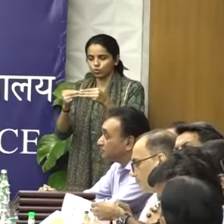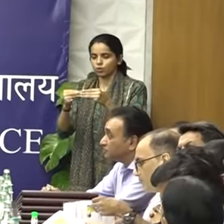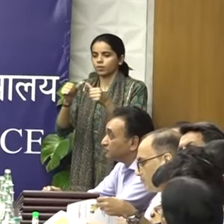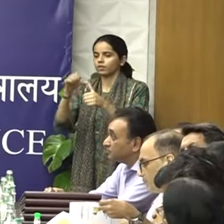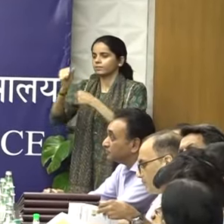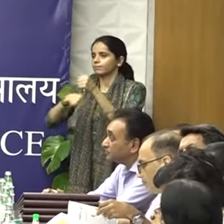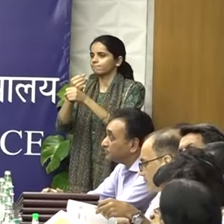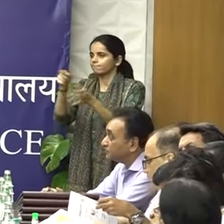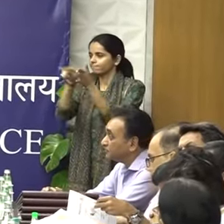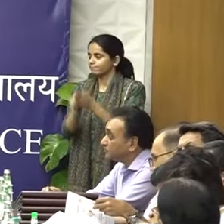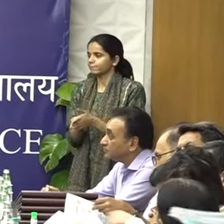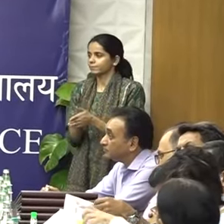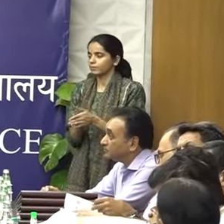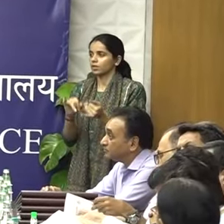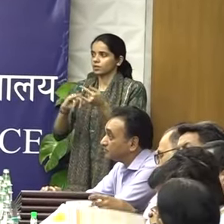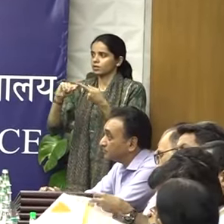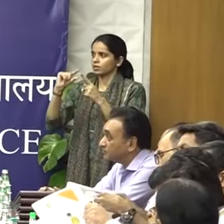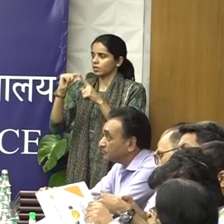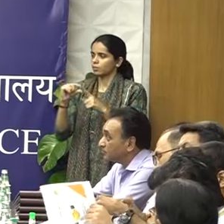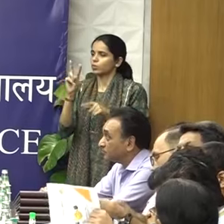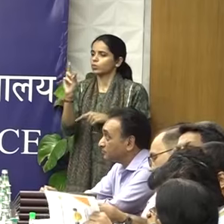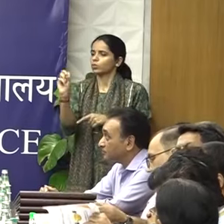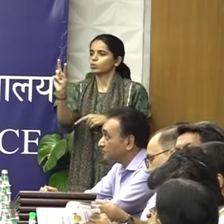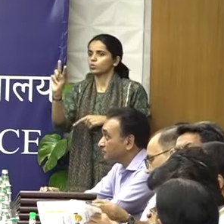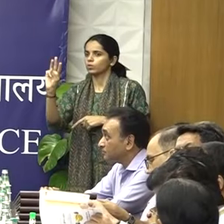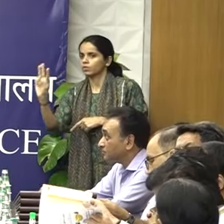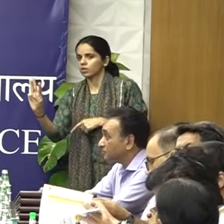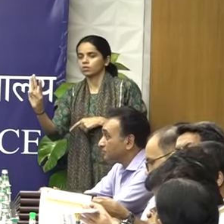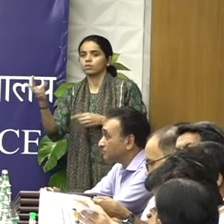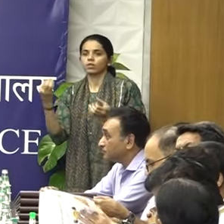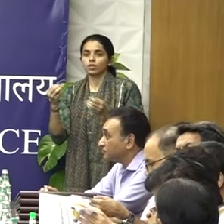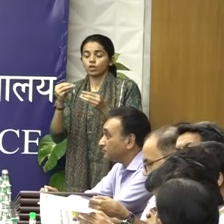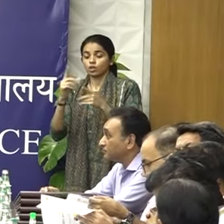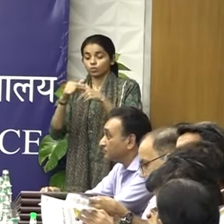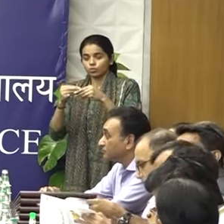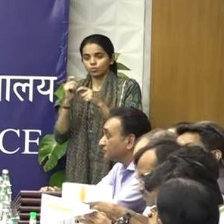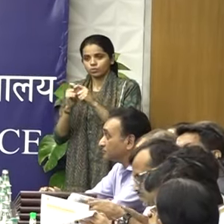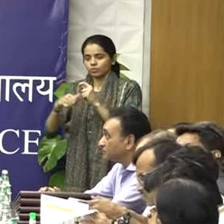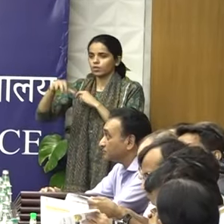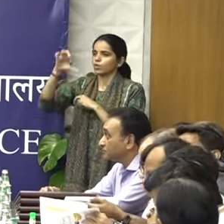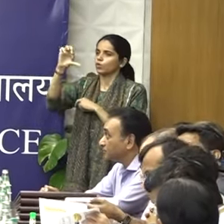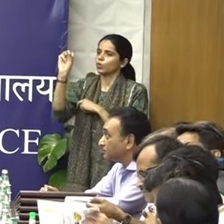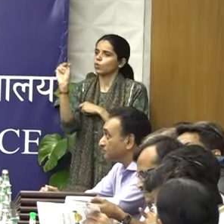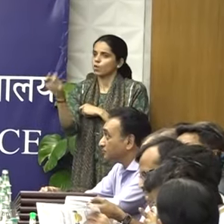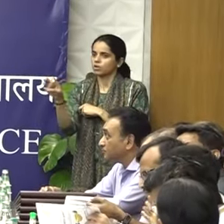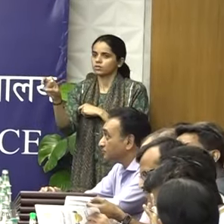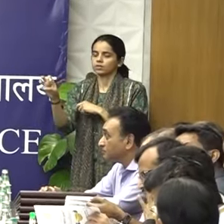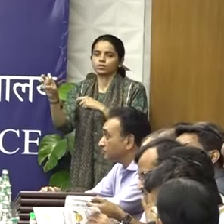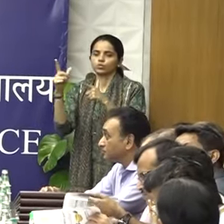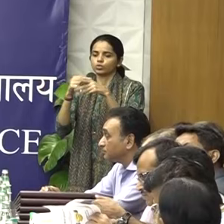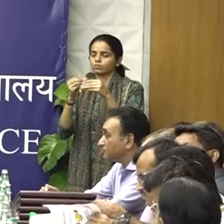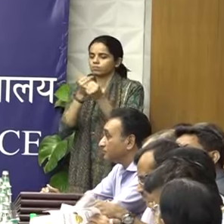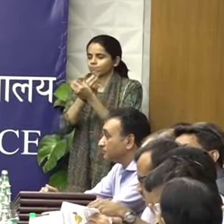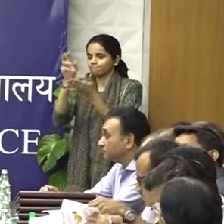के साथ सहयोग किया, जिन्होंने सितंबर 2023 से PM दक्ष दिव्यांगजन रोजगार सेतु पर 9,000 से अधिक रिक्तियां पोस्ट की